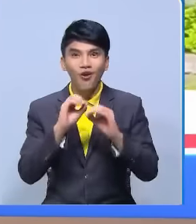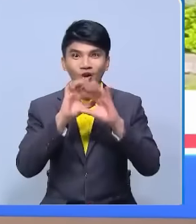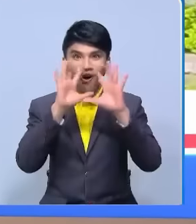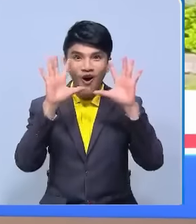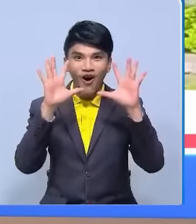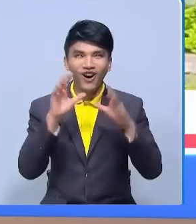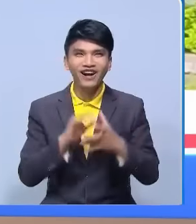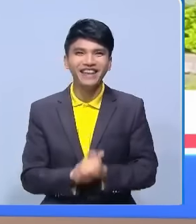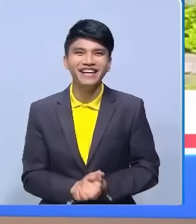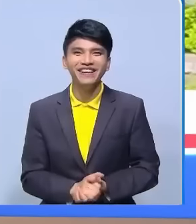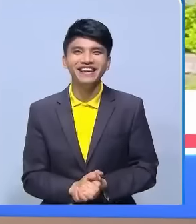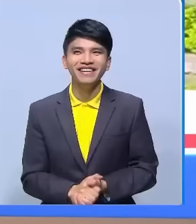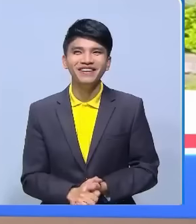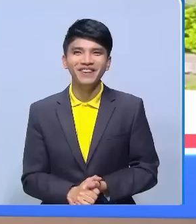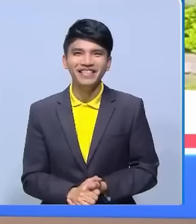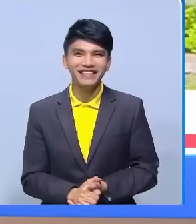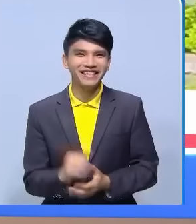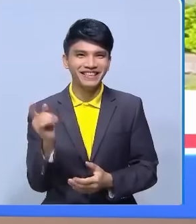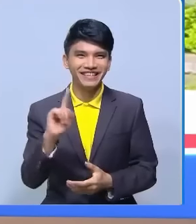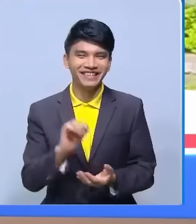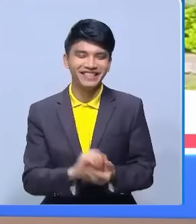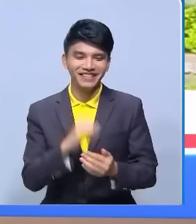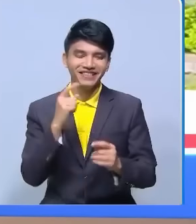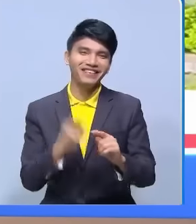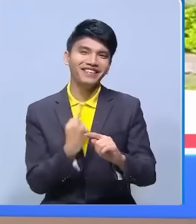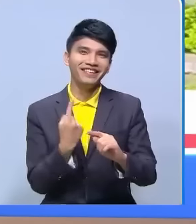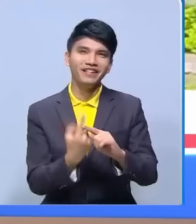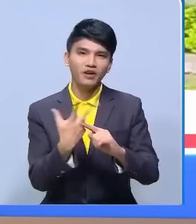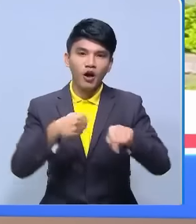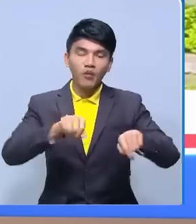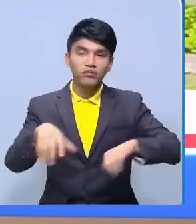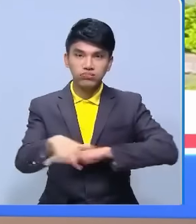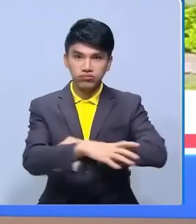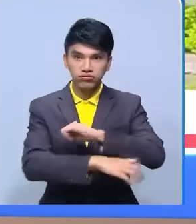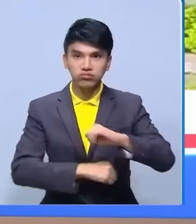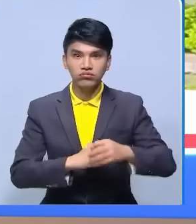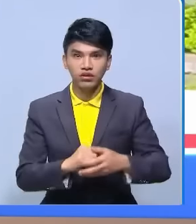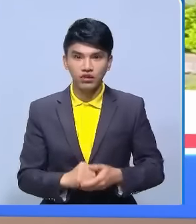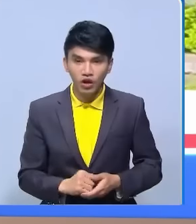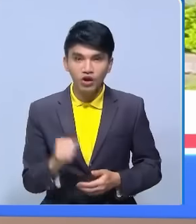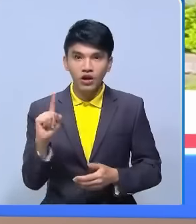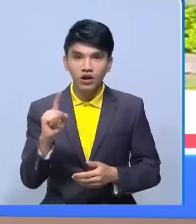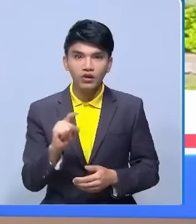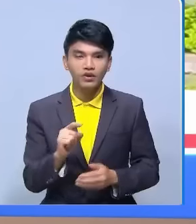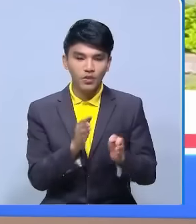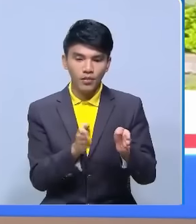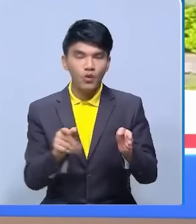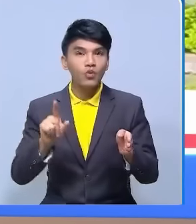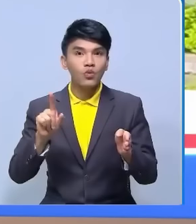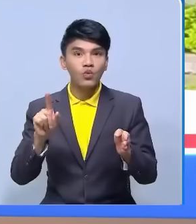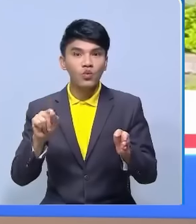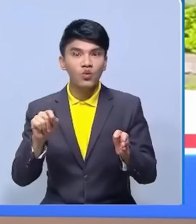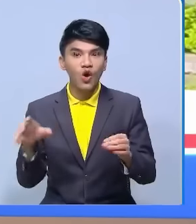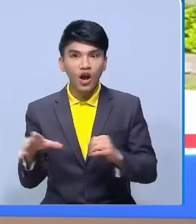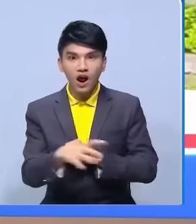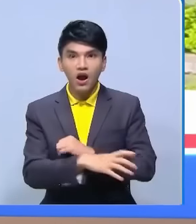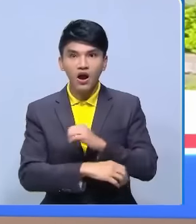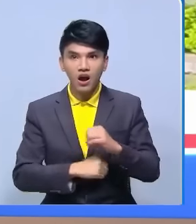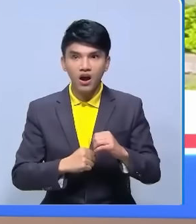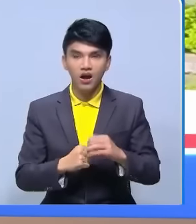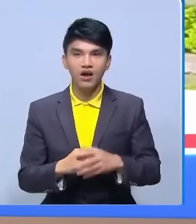โอ้โหเออ3เดือนมานี้ขโมยมอเตอร์ไซค์ไป 20กว่าคันอืตกลงเป็นมิจฉาชีพ